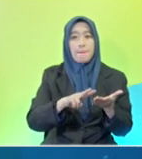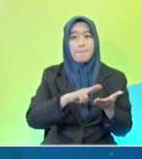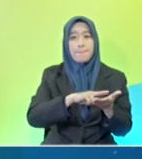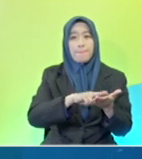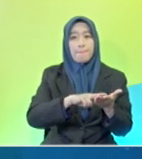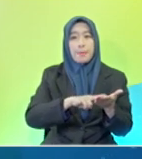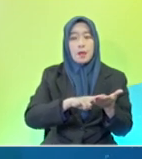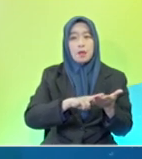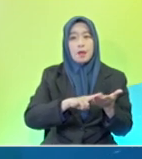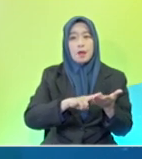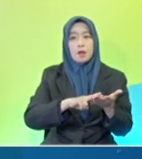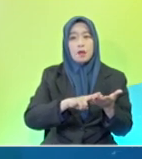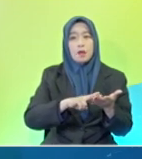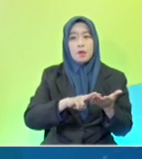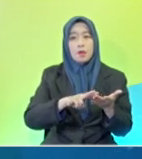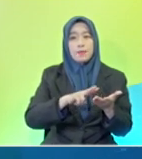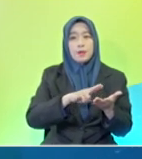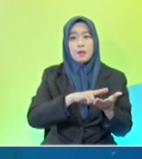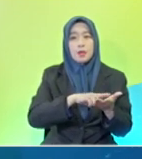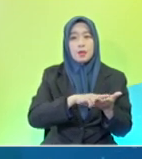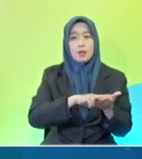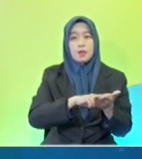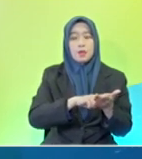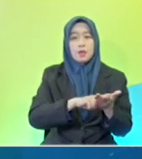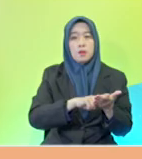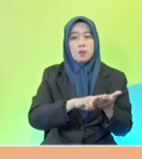Zalikal kitabu la raiba fihi.